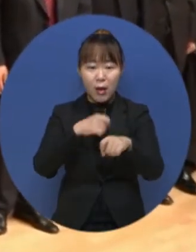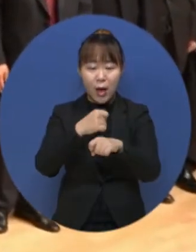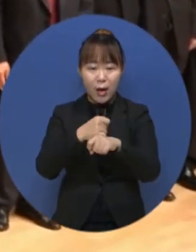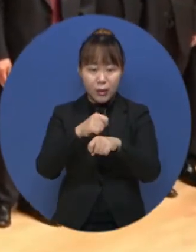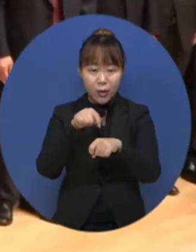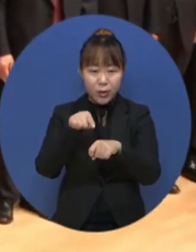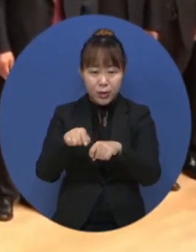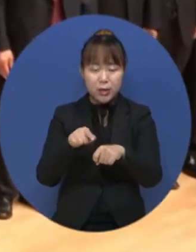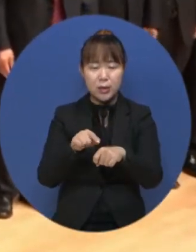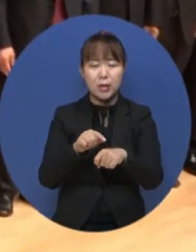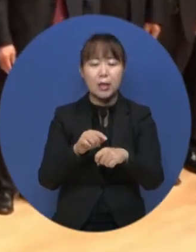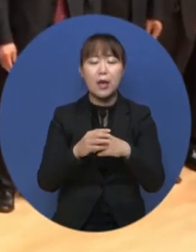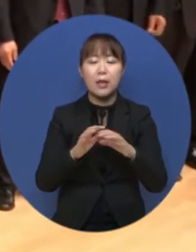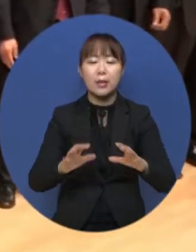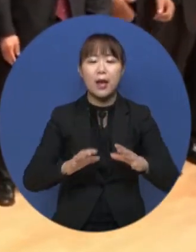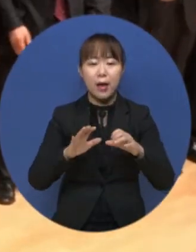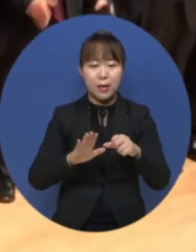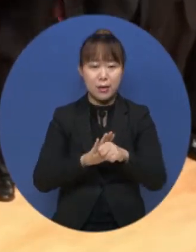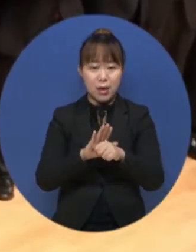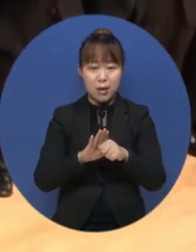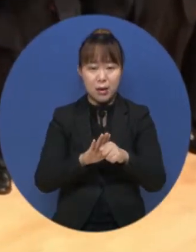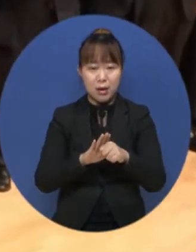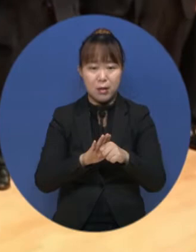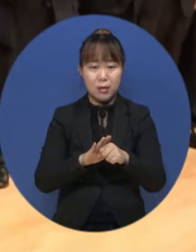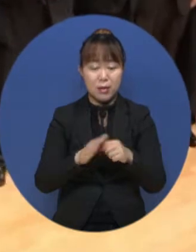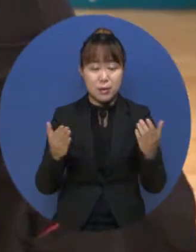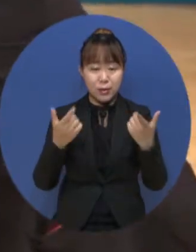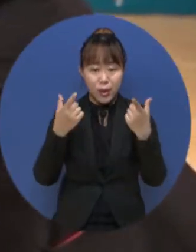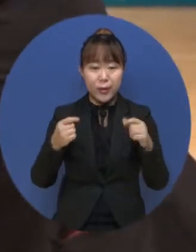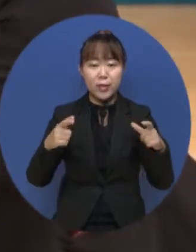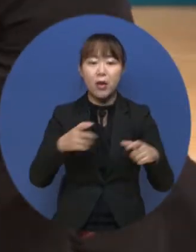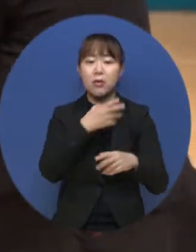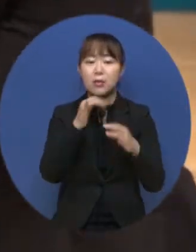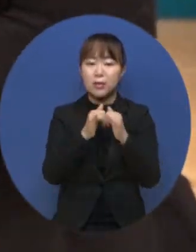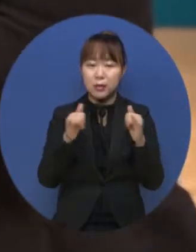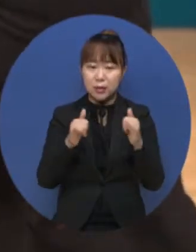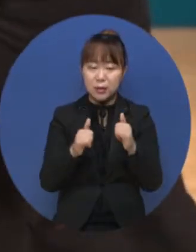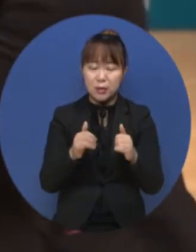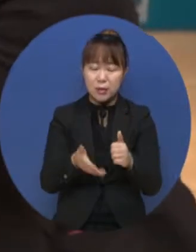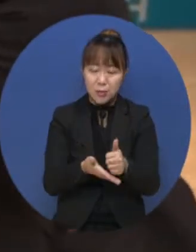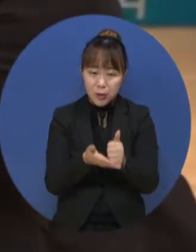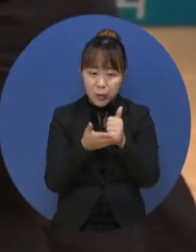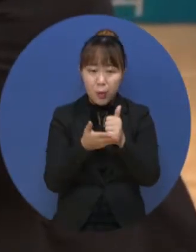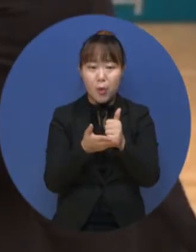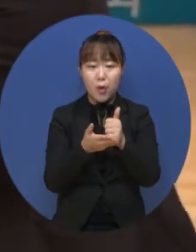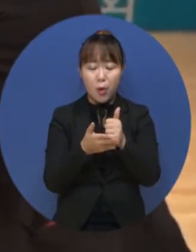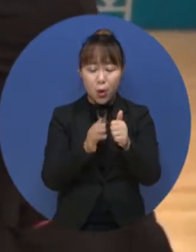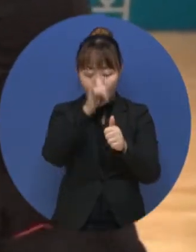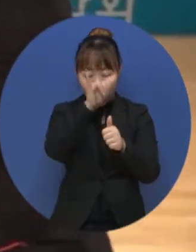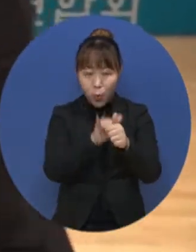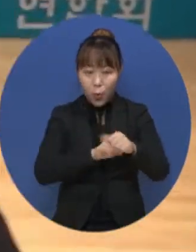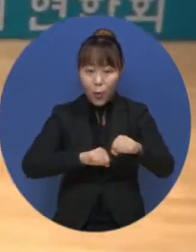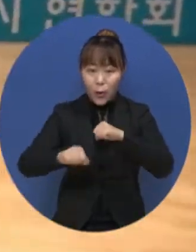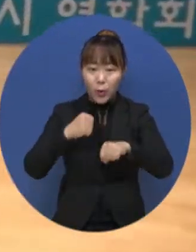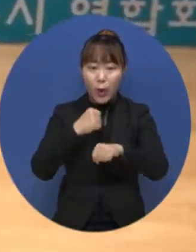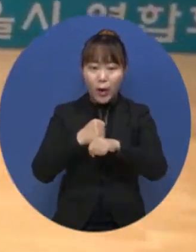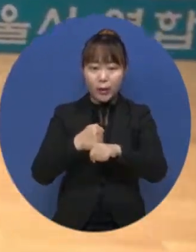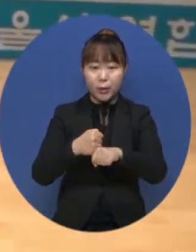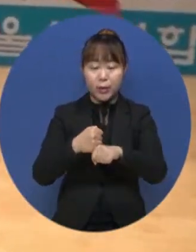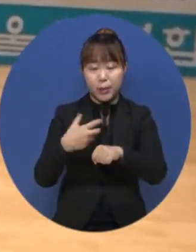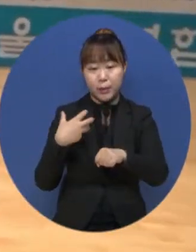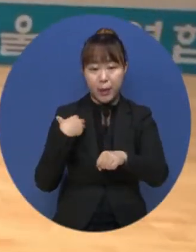일이 바로 애국하는 일이라면서 지역 어르신들을 섬기고 효 운동을 펼치는 주최